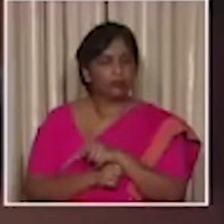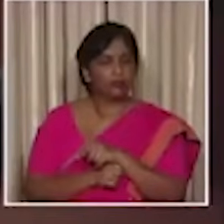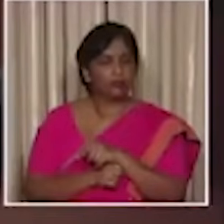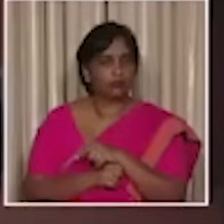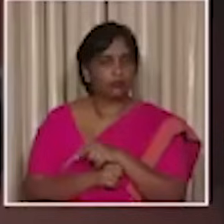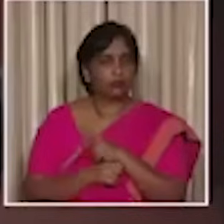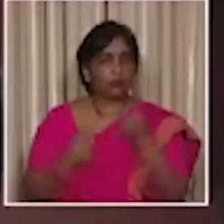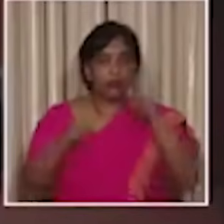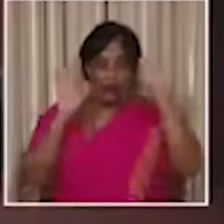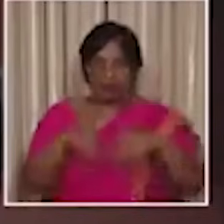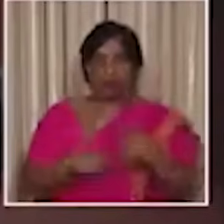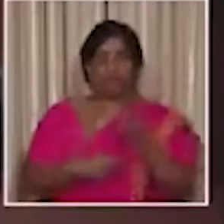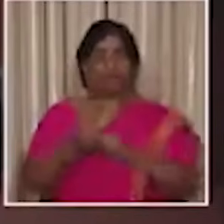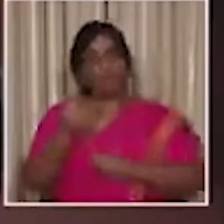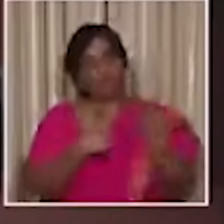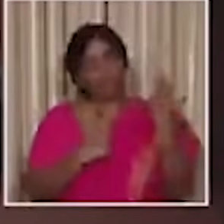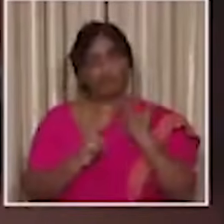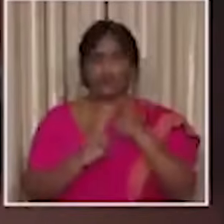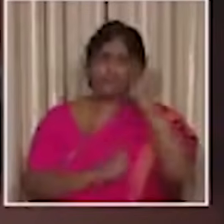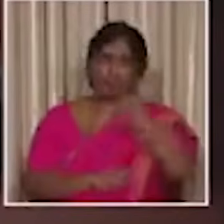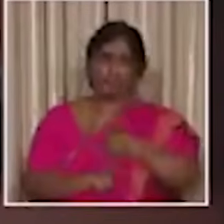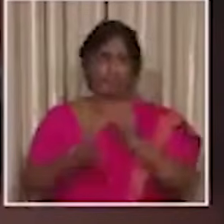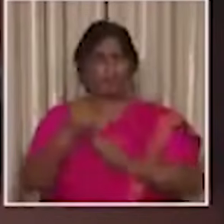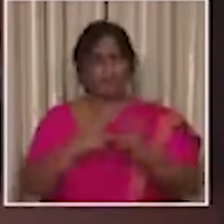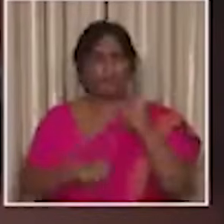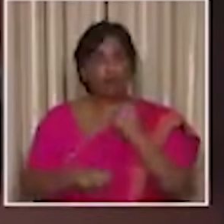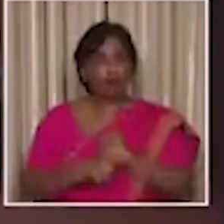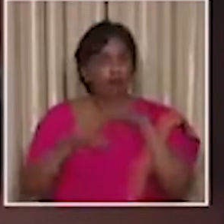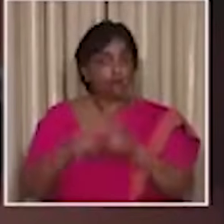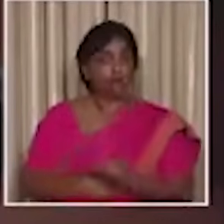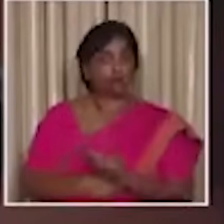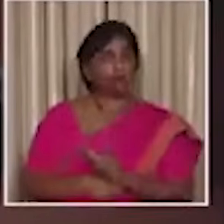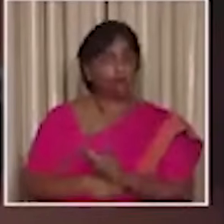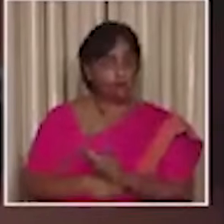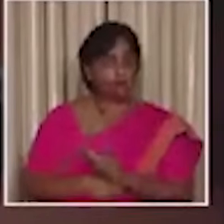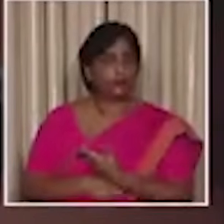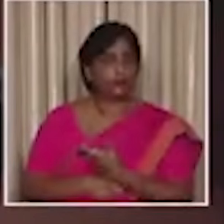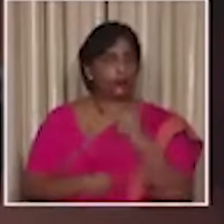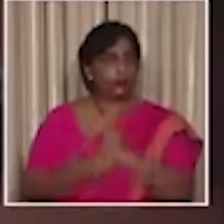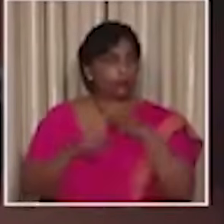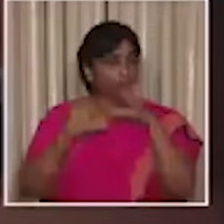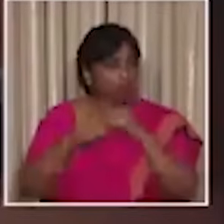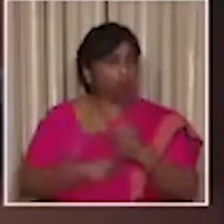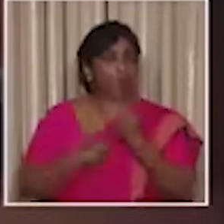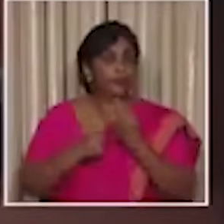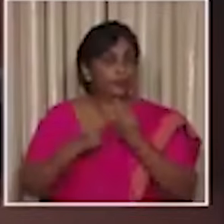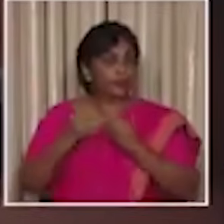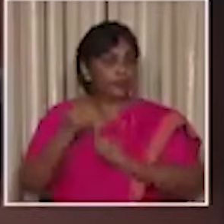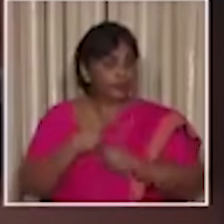badu ganne ini minyak itu badu ganne ini minyak itu bikunan da pulang